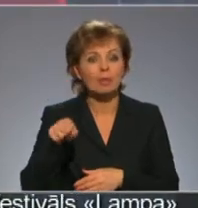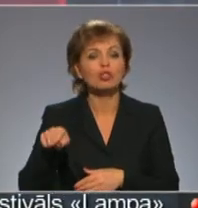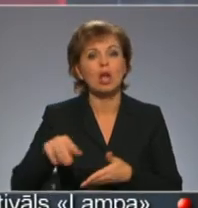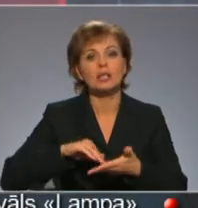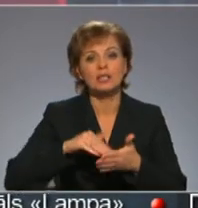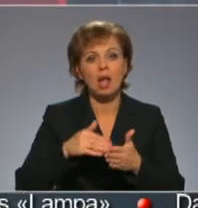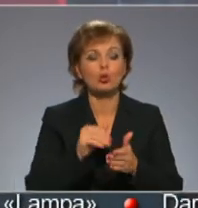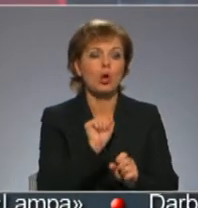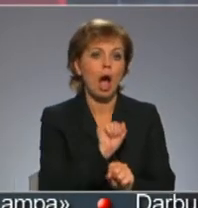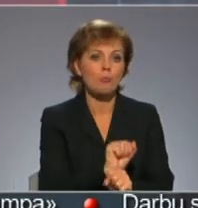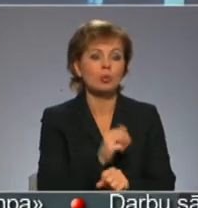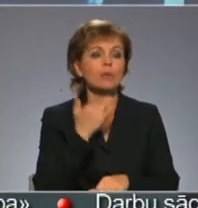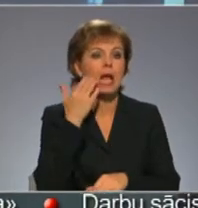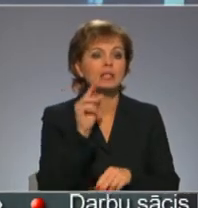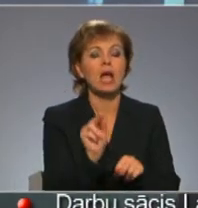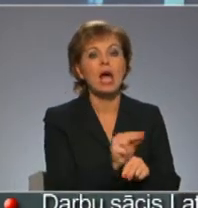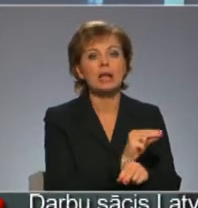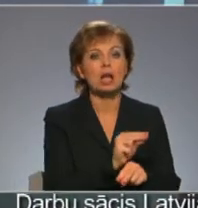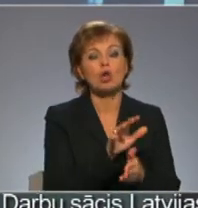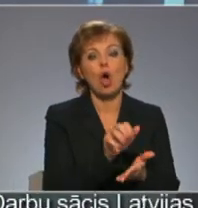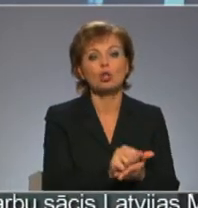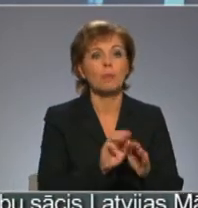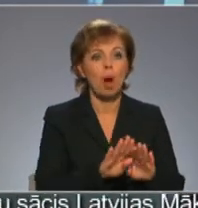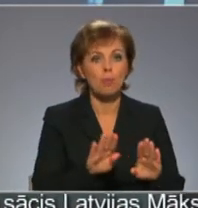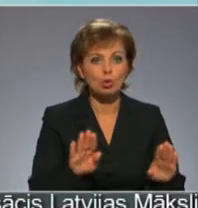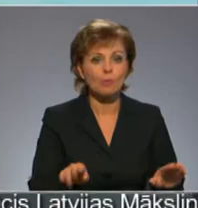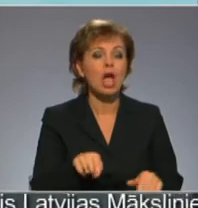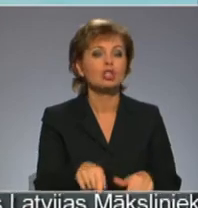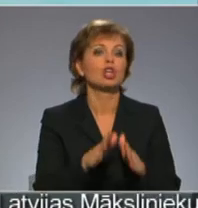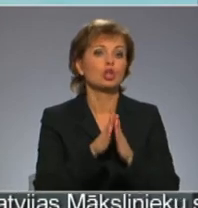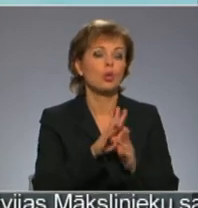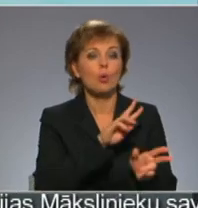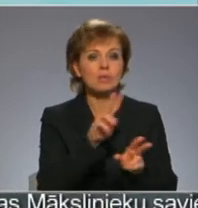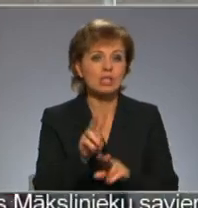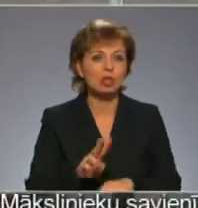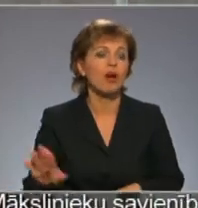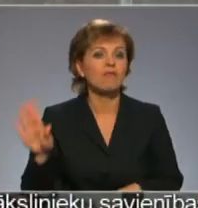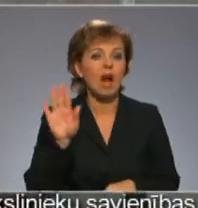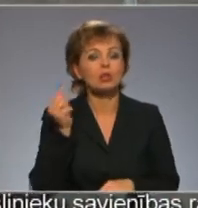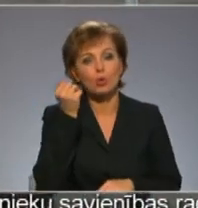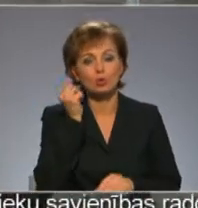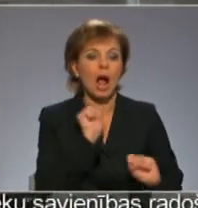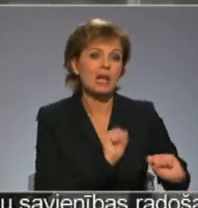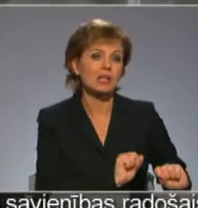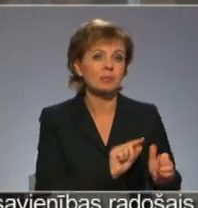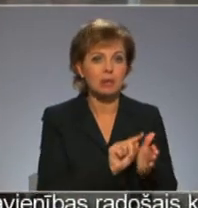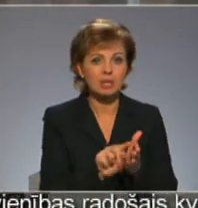status apturētu ieceri rekonstruēt okupācijas muzeju. Arī šis lūgums būs jāizskata valsts kultūras piemenekļu aizsardzības